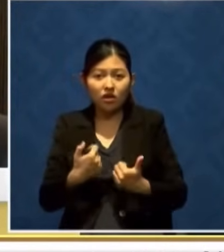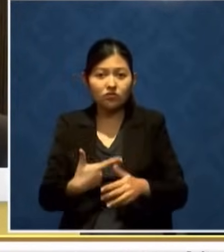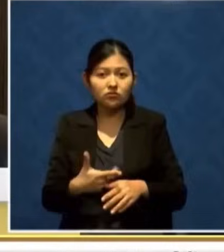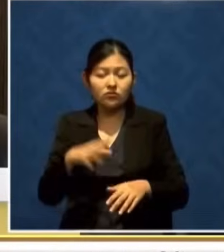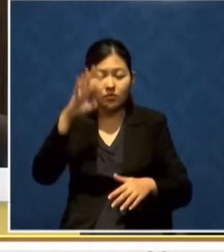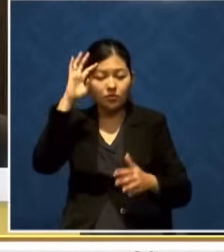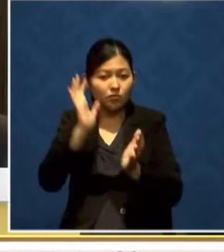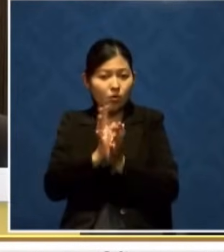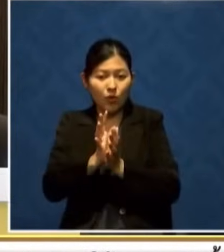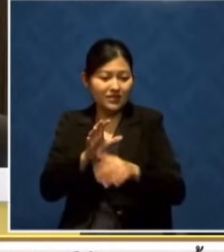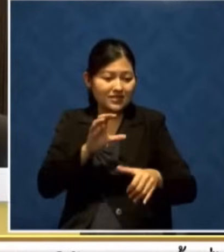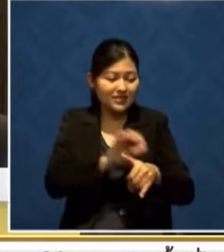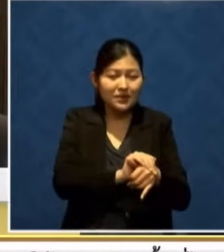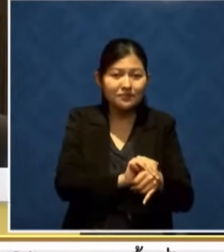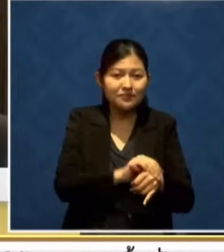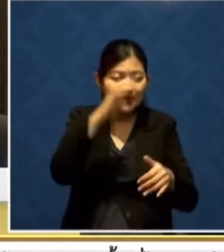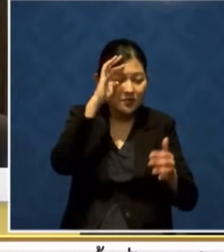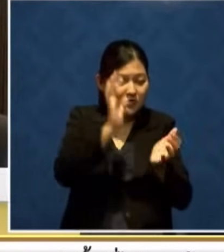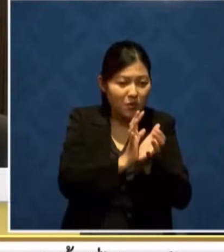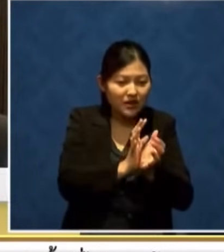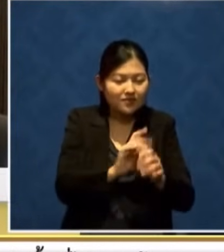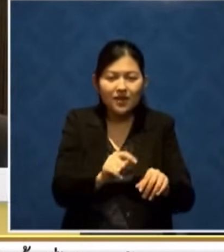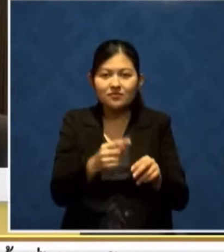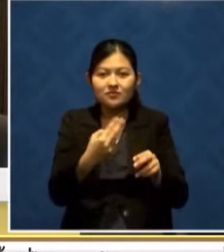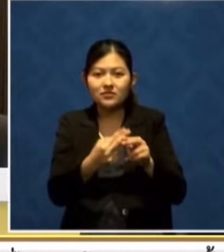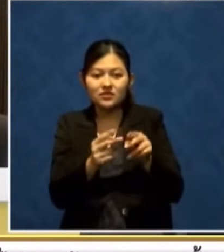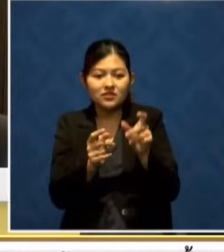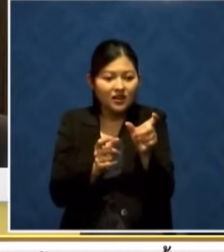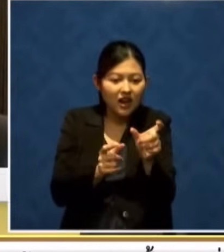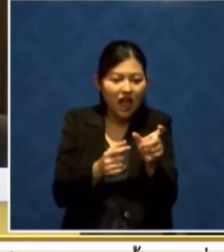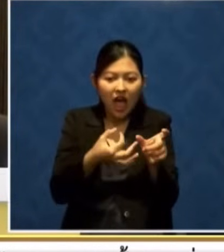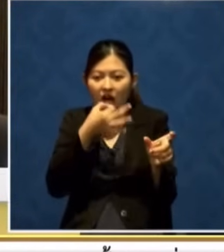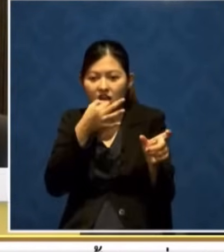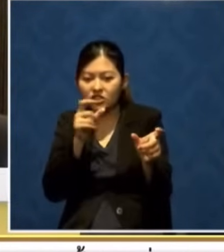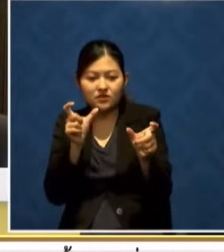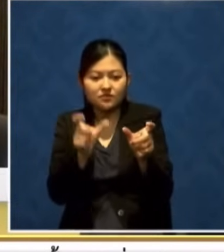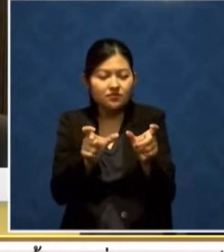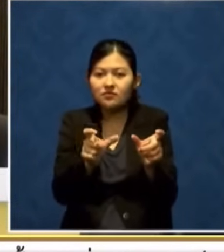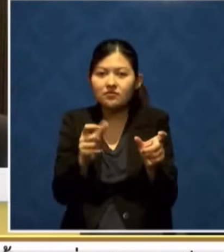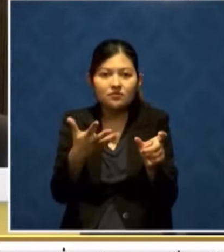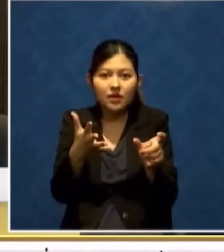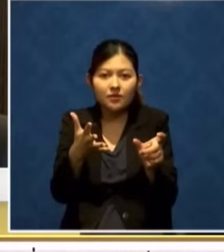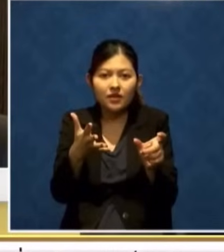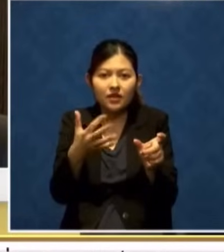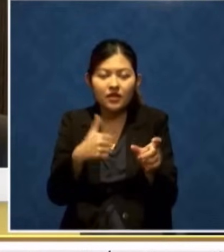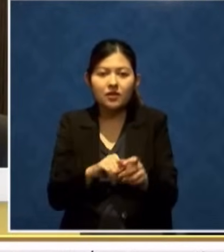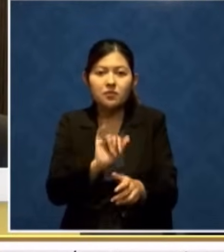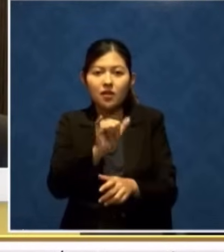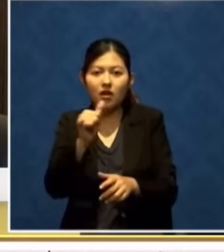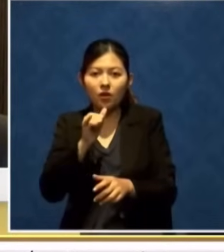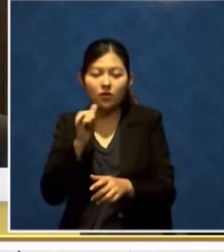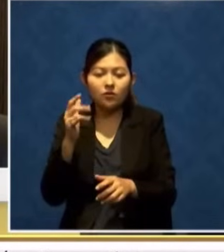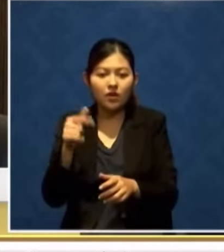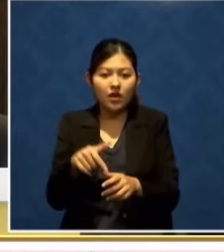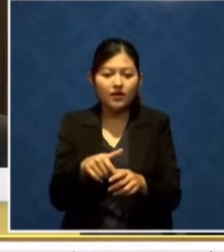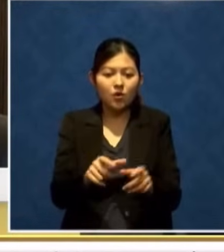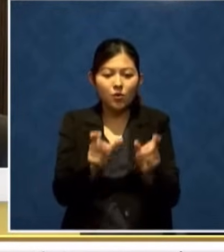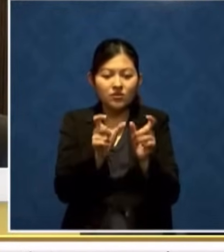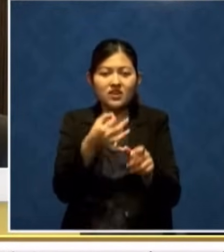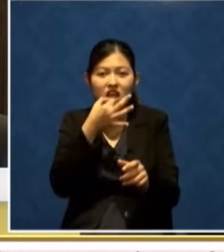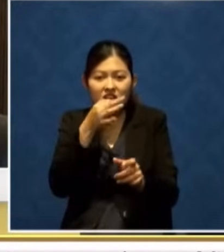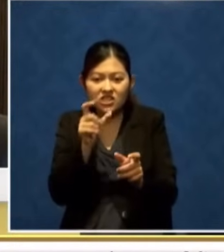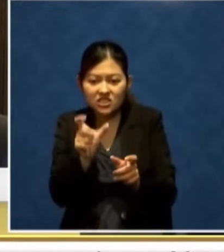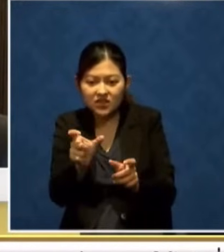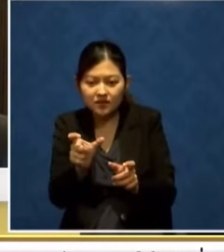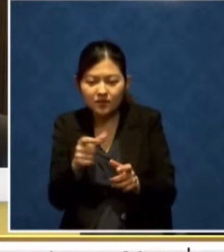บุกจับตำรวจไม่ใส่ยศนำหน้าไม่มีการระบุอาชีพบางคนแว่วมาว่าถูกระบุอาชีพเป็น